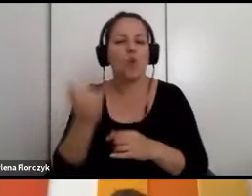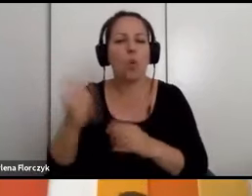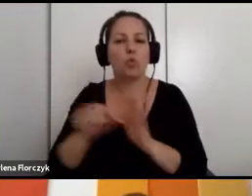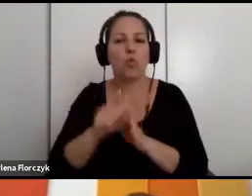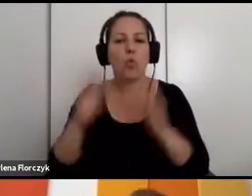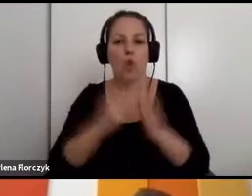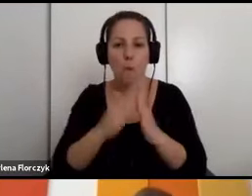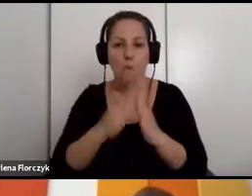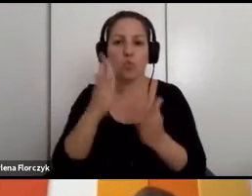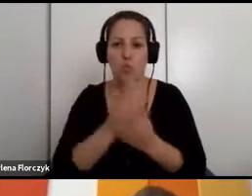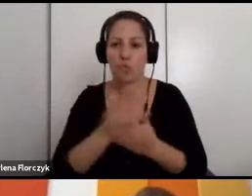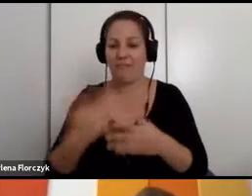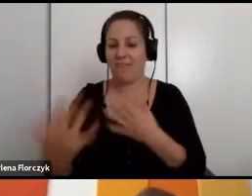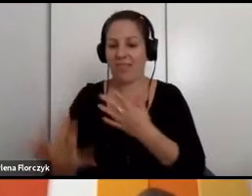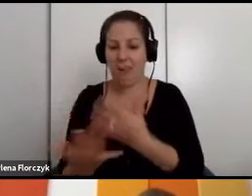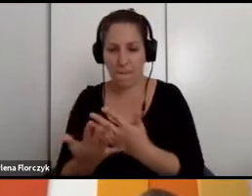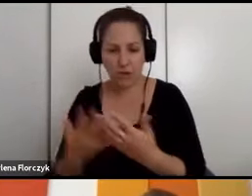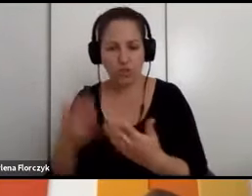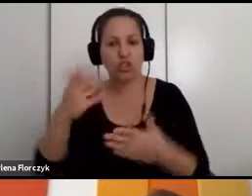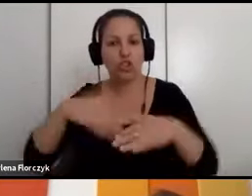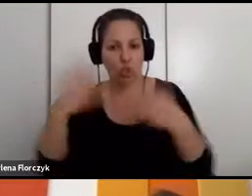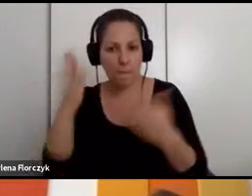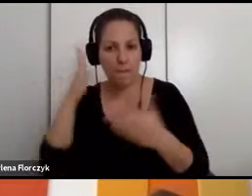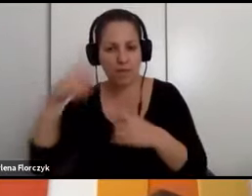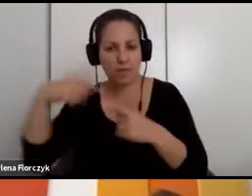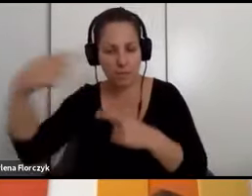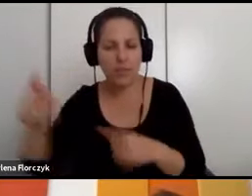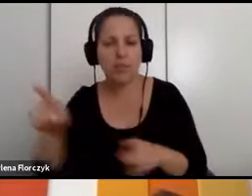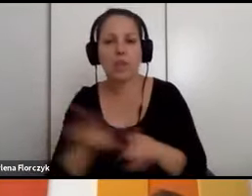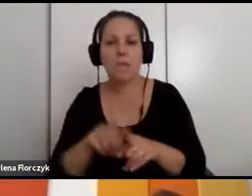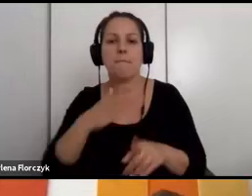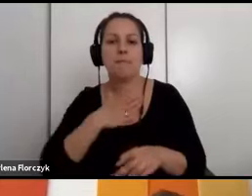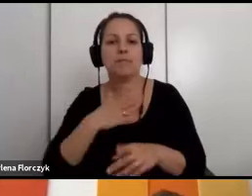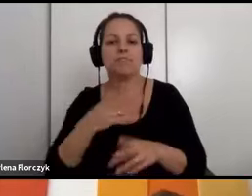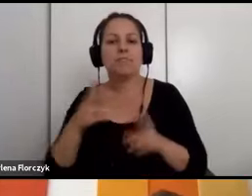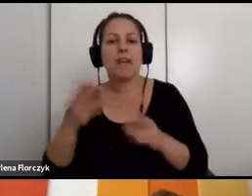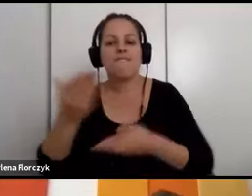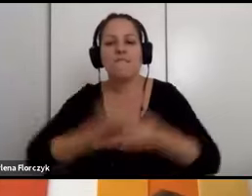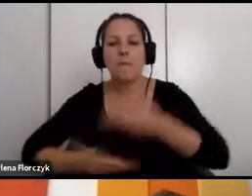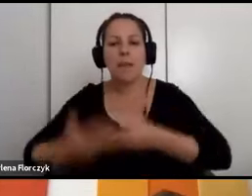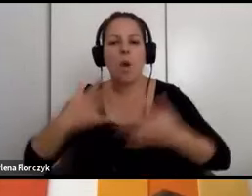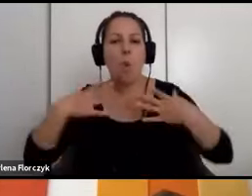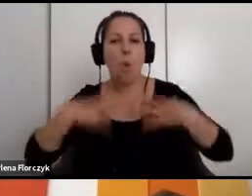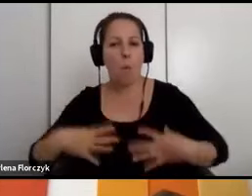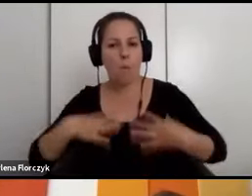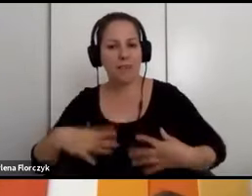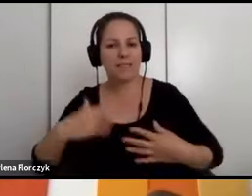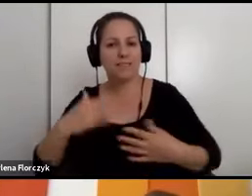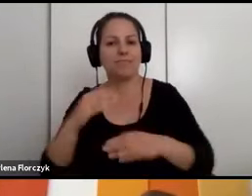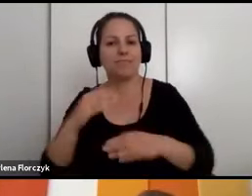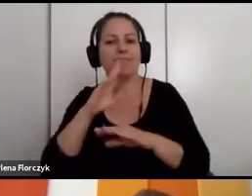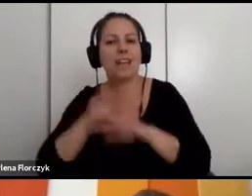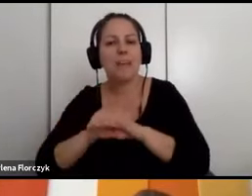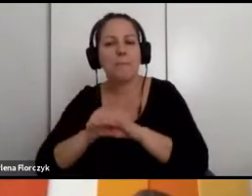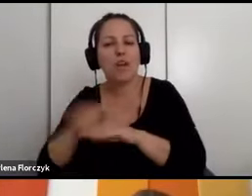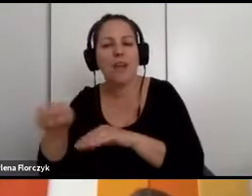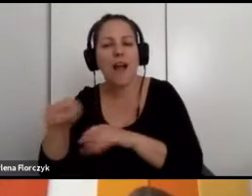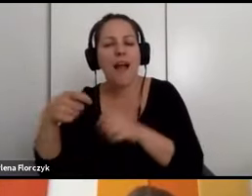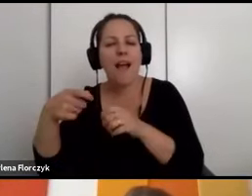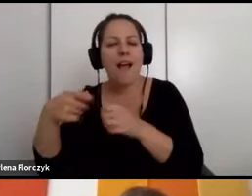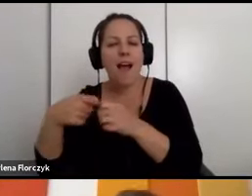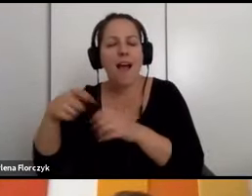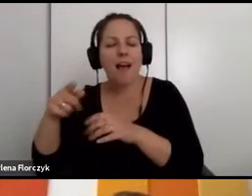już w najbliższych dniach. Mamy też wymiankę ubrań, która będzie się odbywała za przyjaźnionej kawiarni